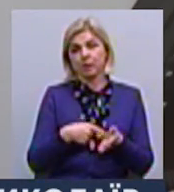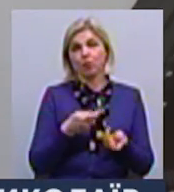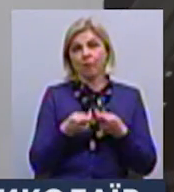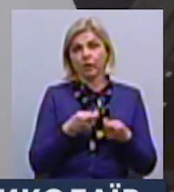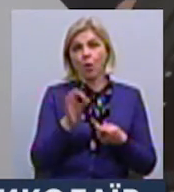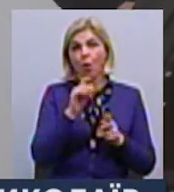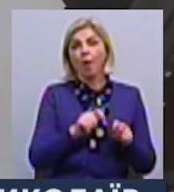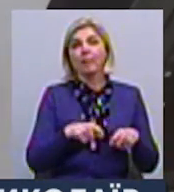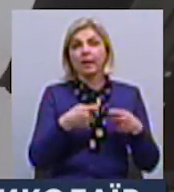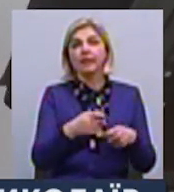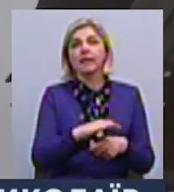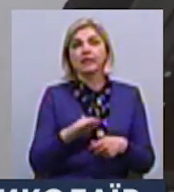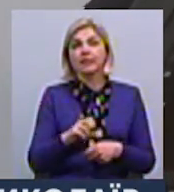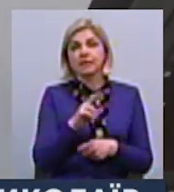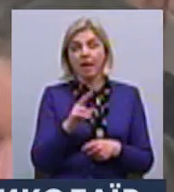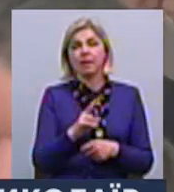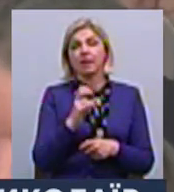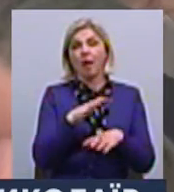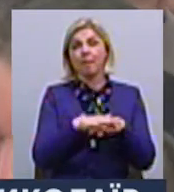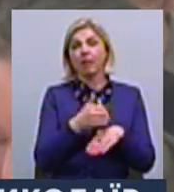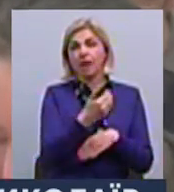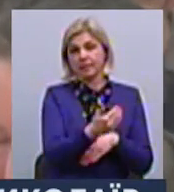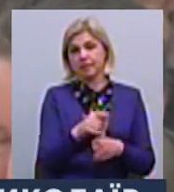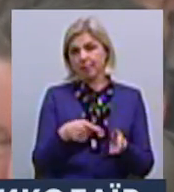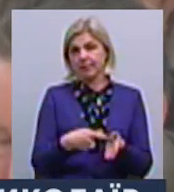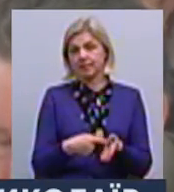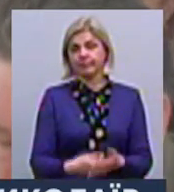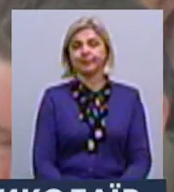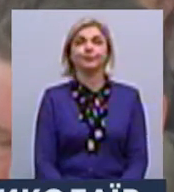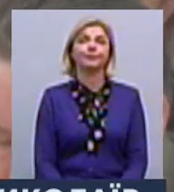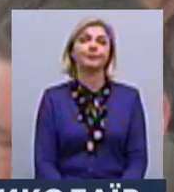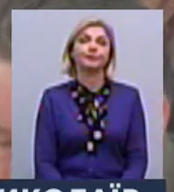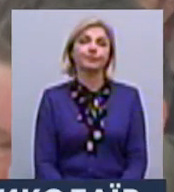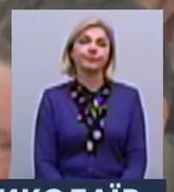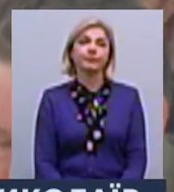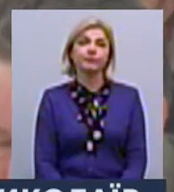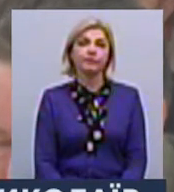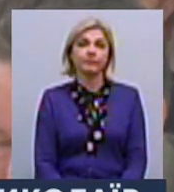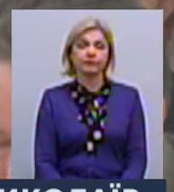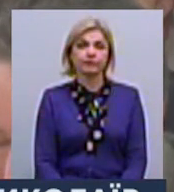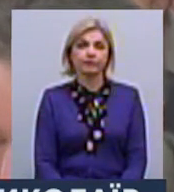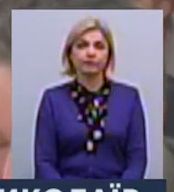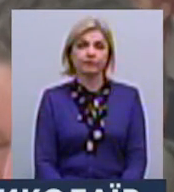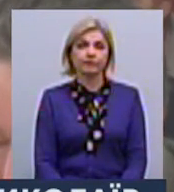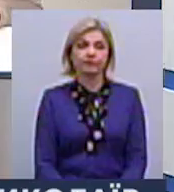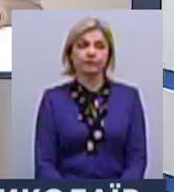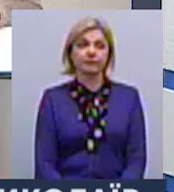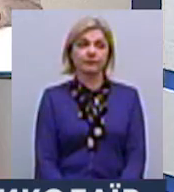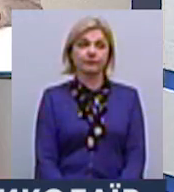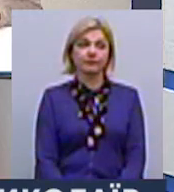передачі дитячого садку на баланс міста. Олександр Гордієнко, Ігор Чорний, телевізійні новини Миколаївщини.